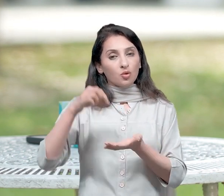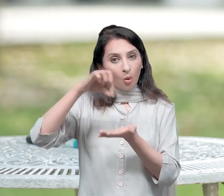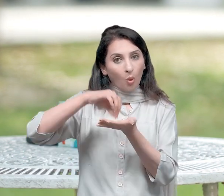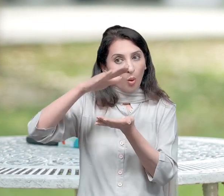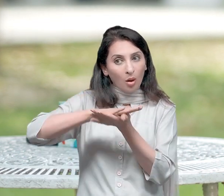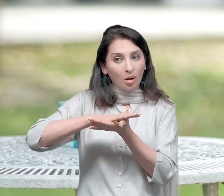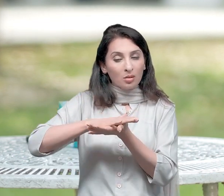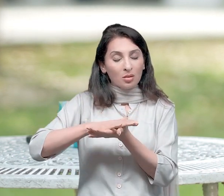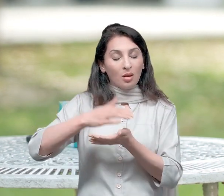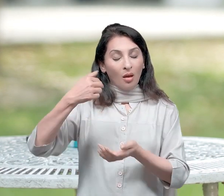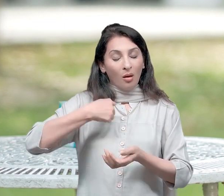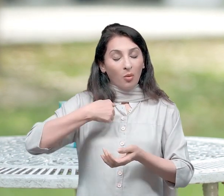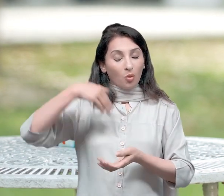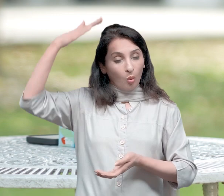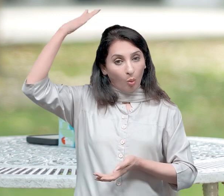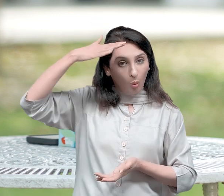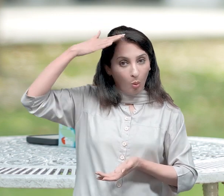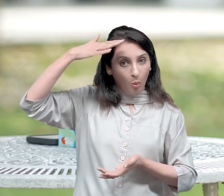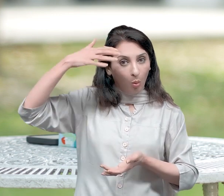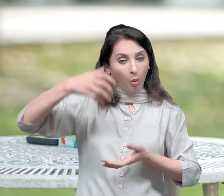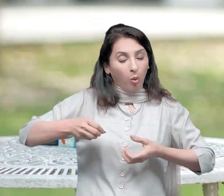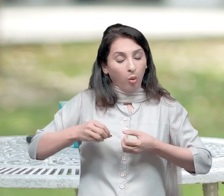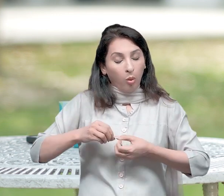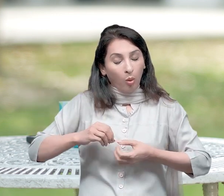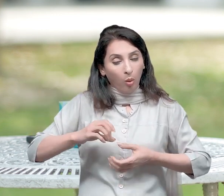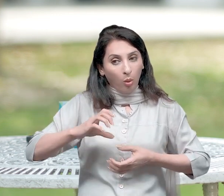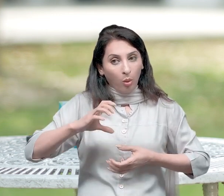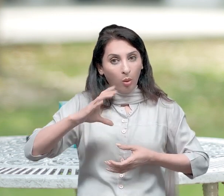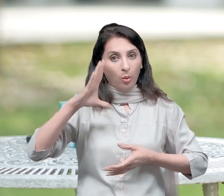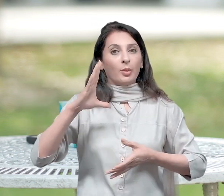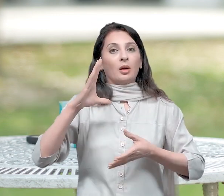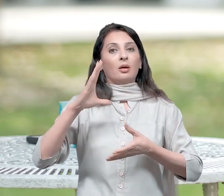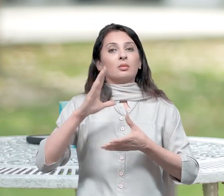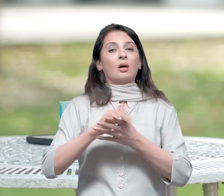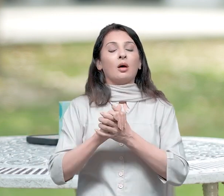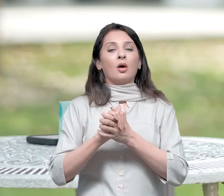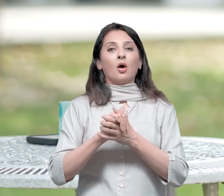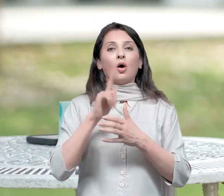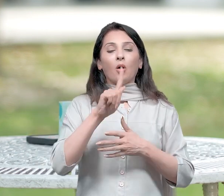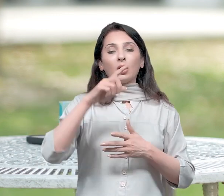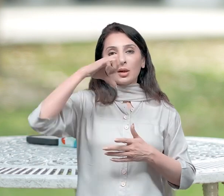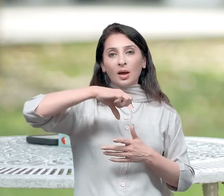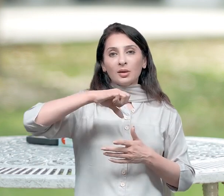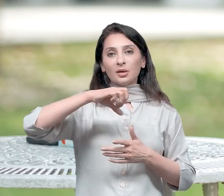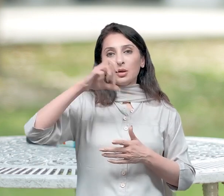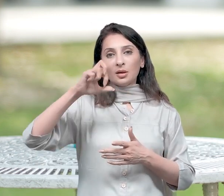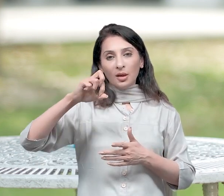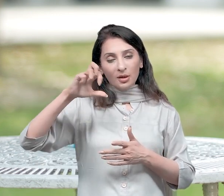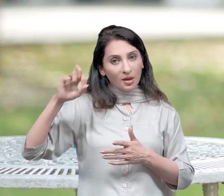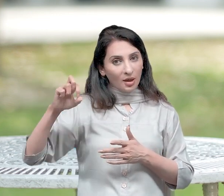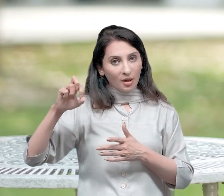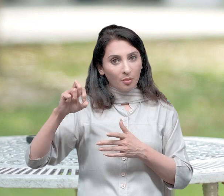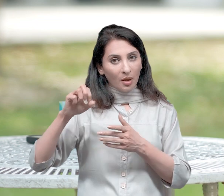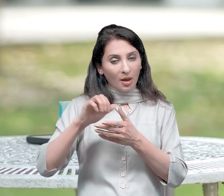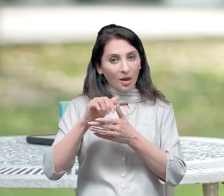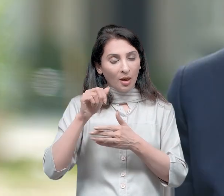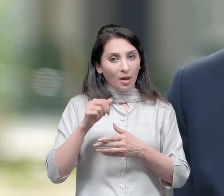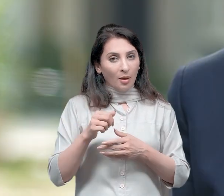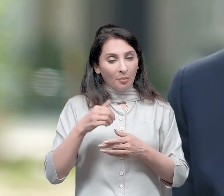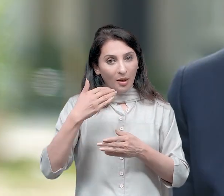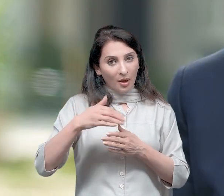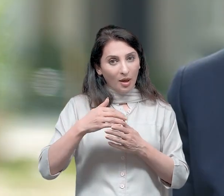کرنسی ایکسٹرنل ڈیٹ تھا وہ بھی بڑھتا جا رہا تھا، اور بڑھتے بڑھتے یہ کافی حد تک چلا گیا